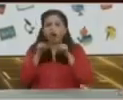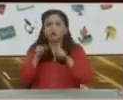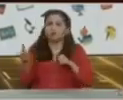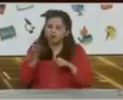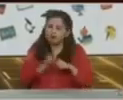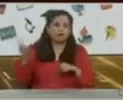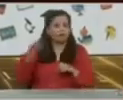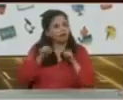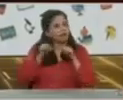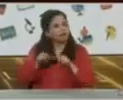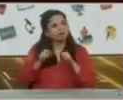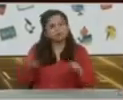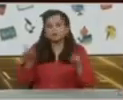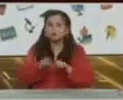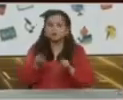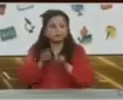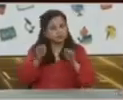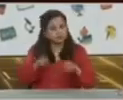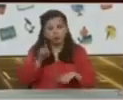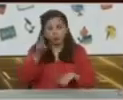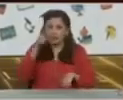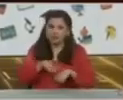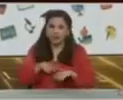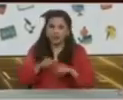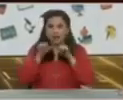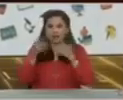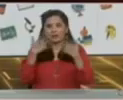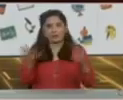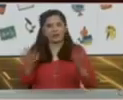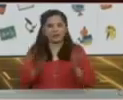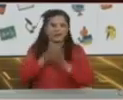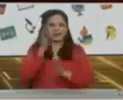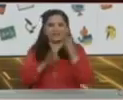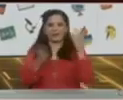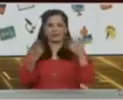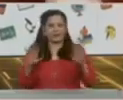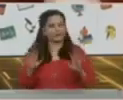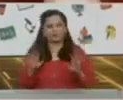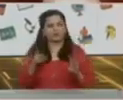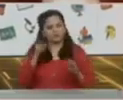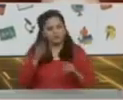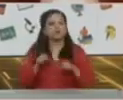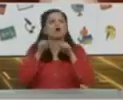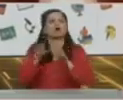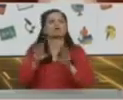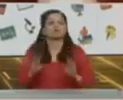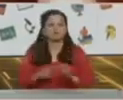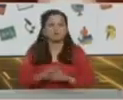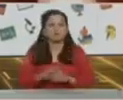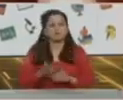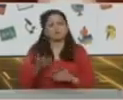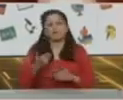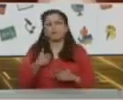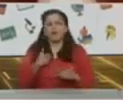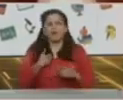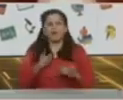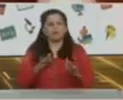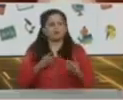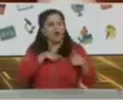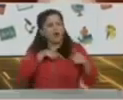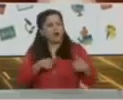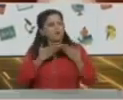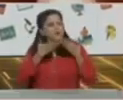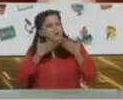हैं। एक बार कहने से बात बनने वाली नहीं है। और मैं ये बात पूरे खुले मन से कहना चाहता